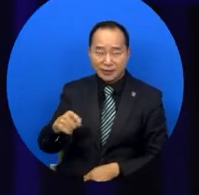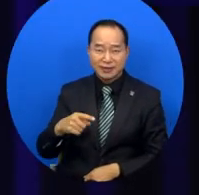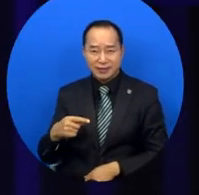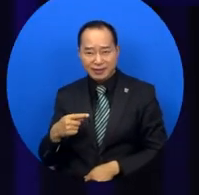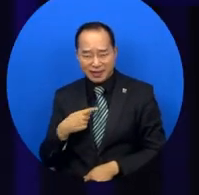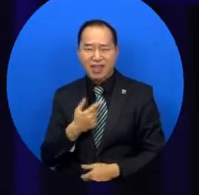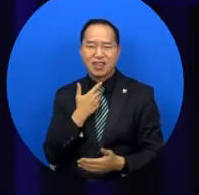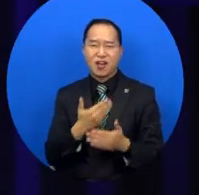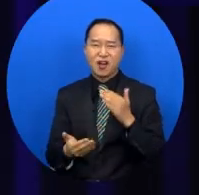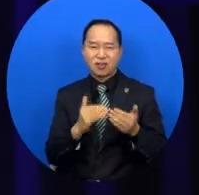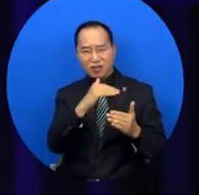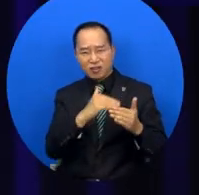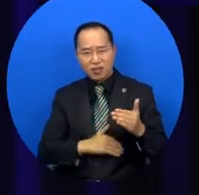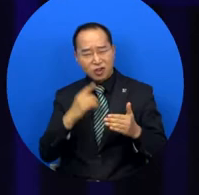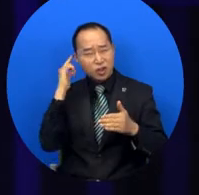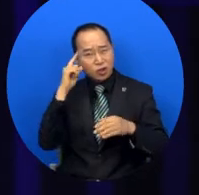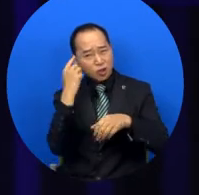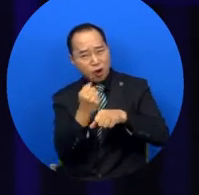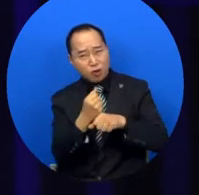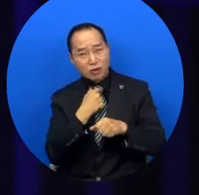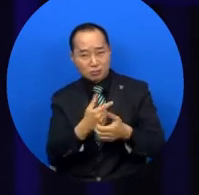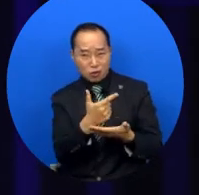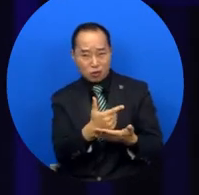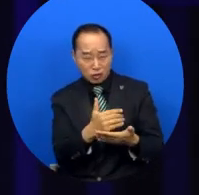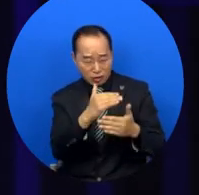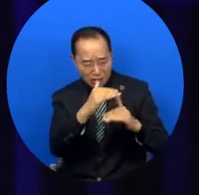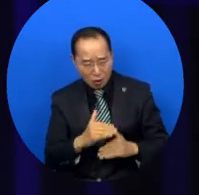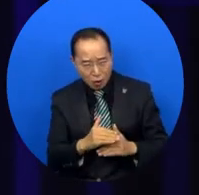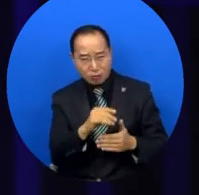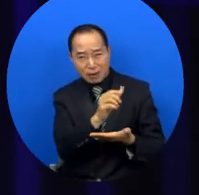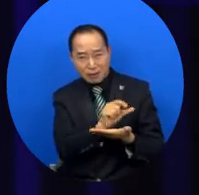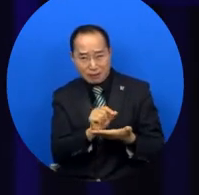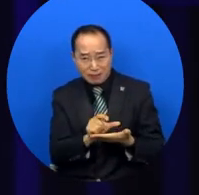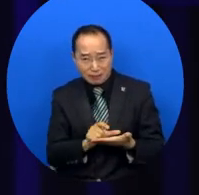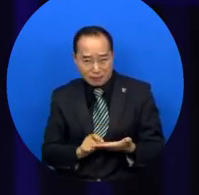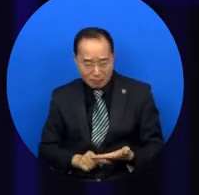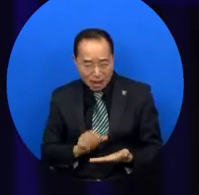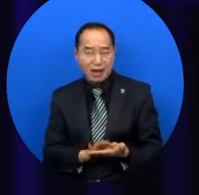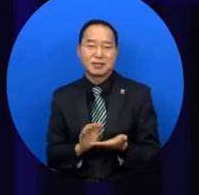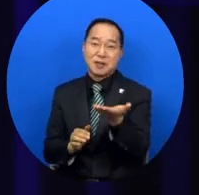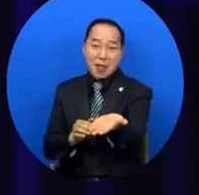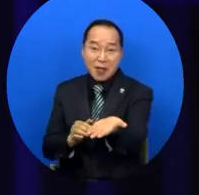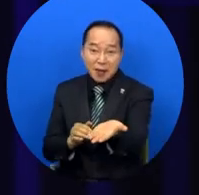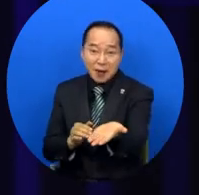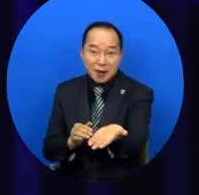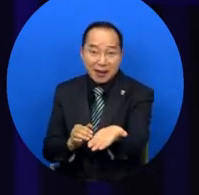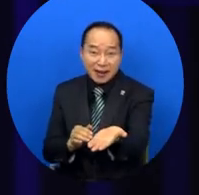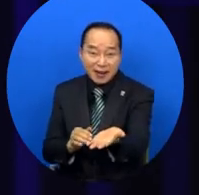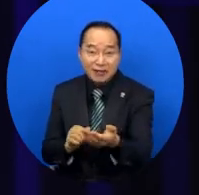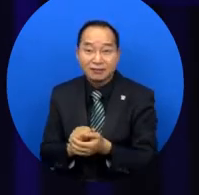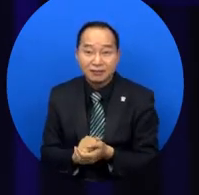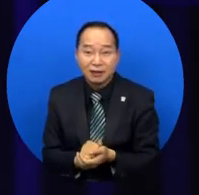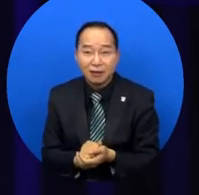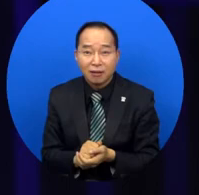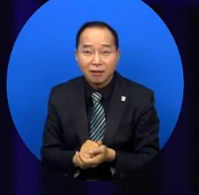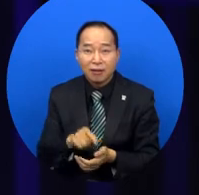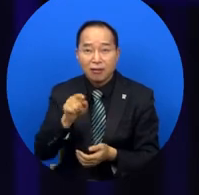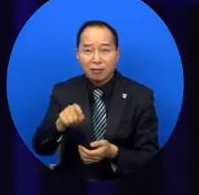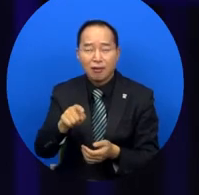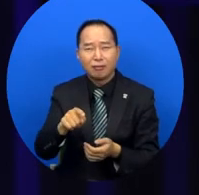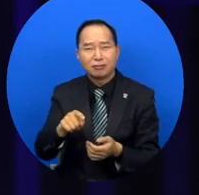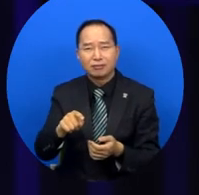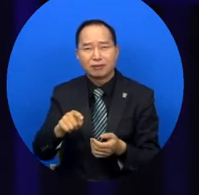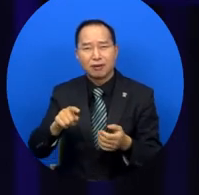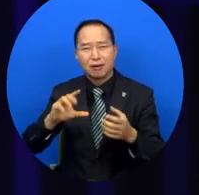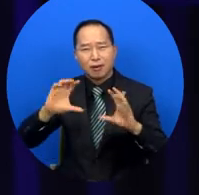한테 내가 내 이력서하고 내가 연구를 하고 싶은 거를 넣은 거예요. 그 연구소에. 이게 엄청난 하버드 이제 뇌